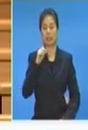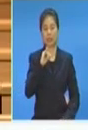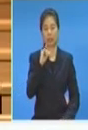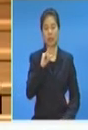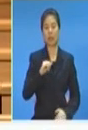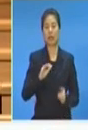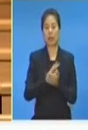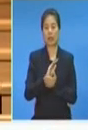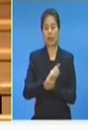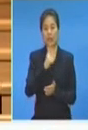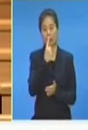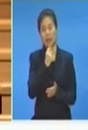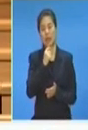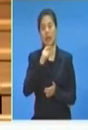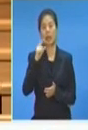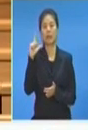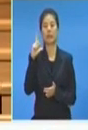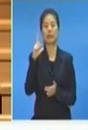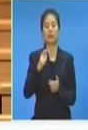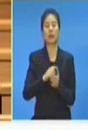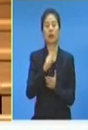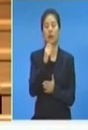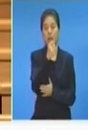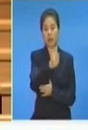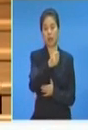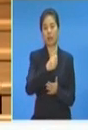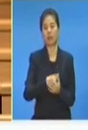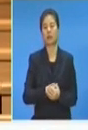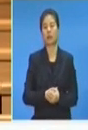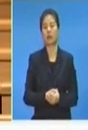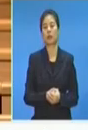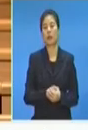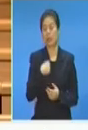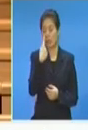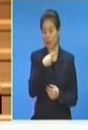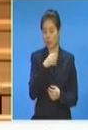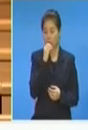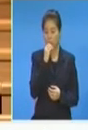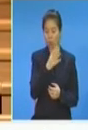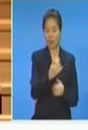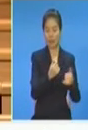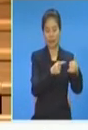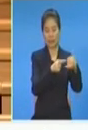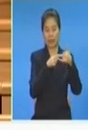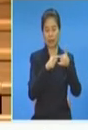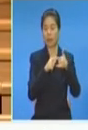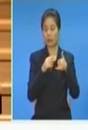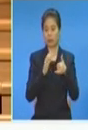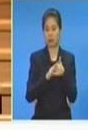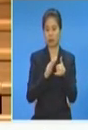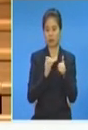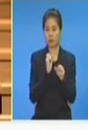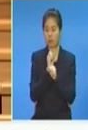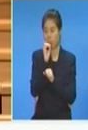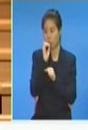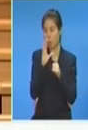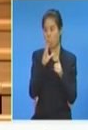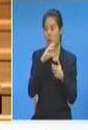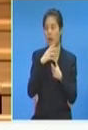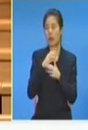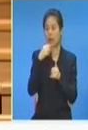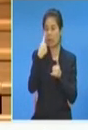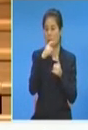คนที่มาให้การไม่เป็นพยานตามพระบัญญัติคุ้มครองพยานงั้นพยานที่มาให้การ